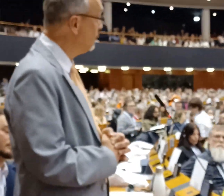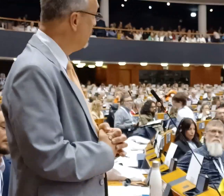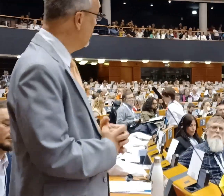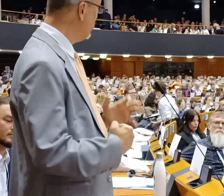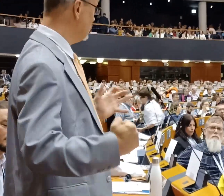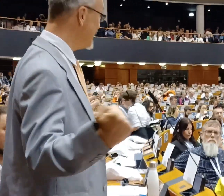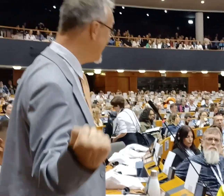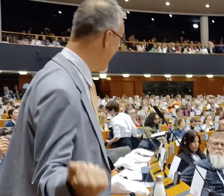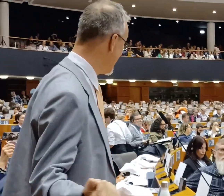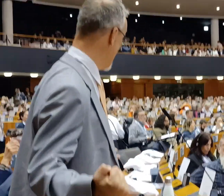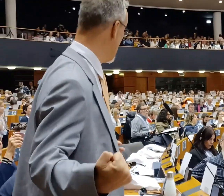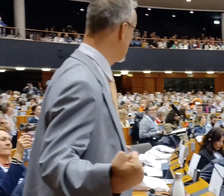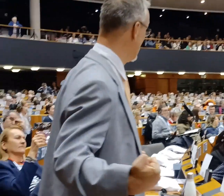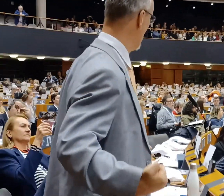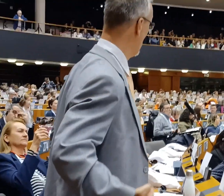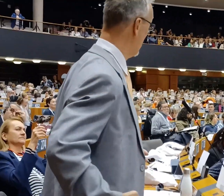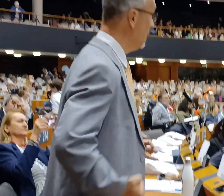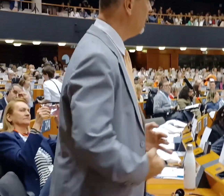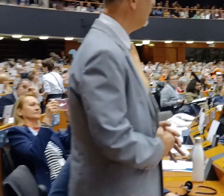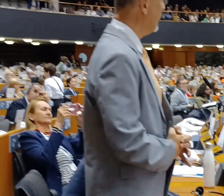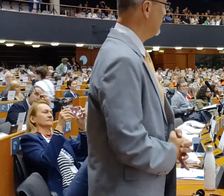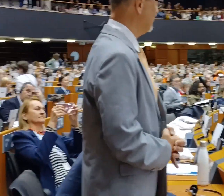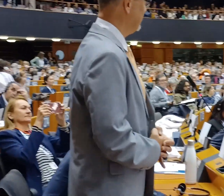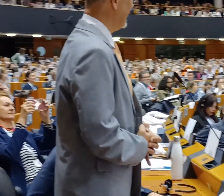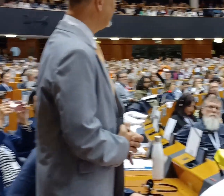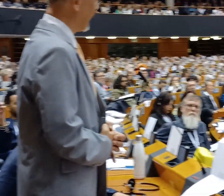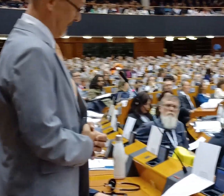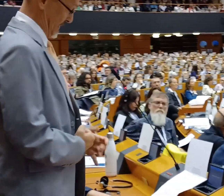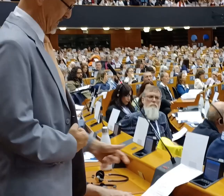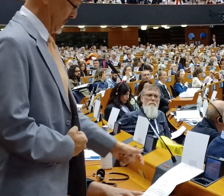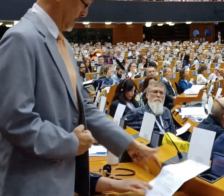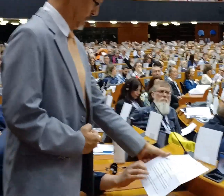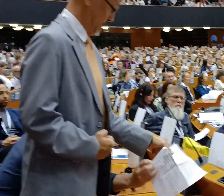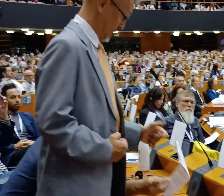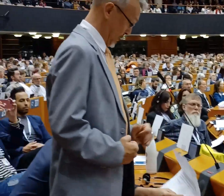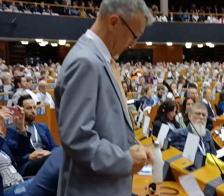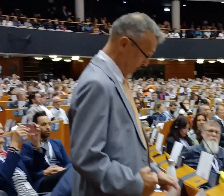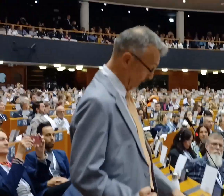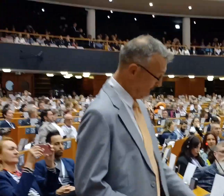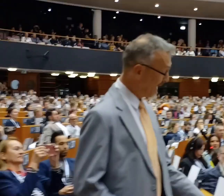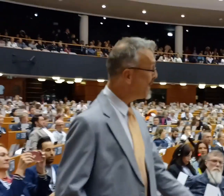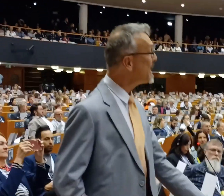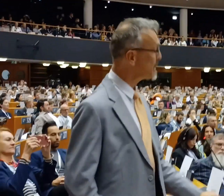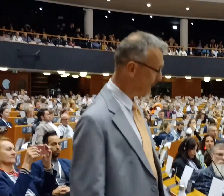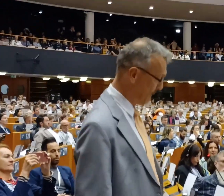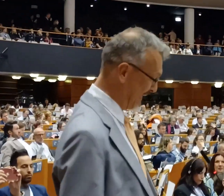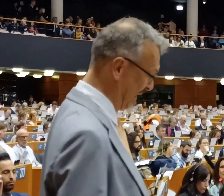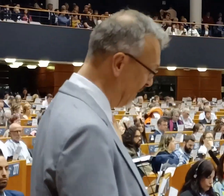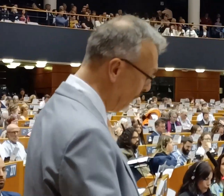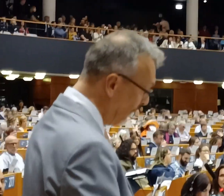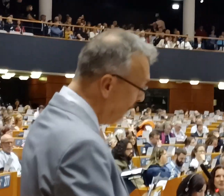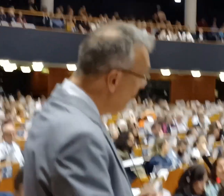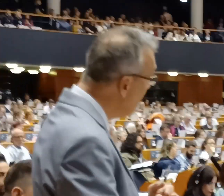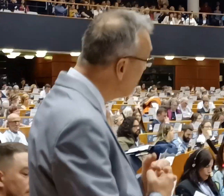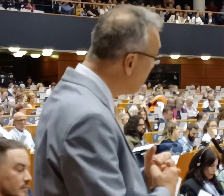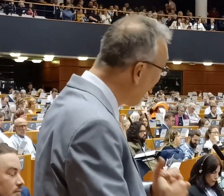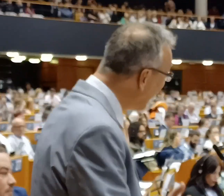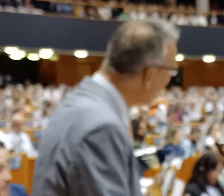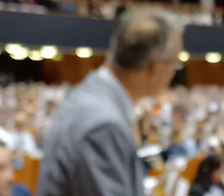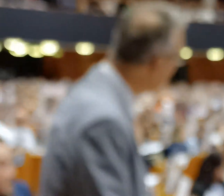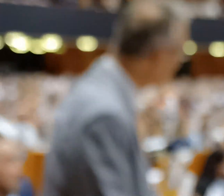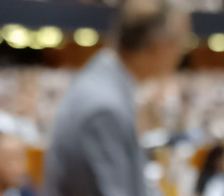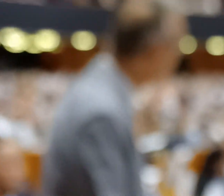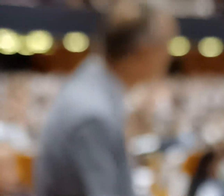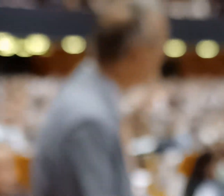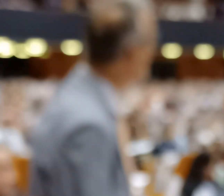Barrierefreiheit oder sei es einfach nur aus Ignoranz. Denn immer noch werden